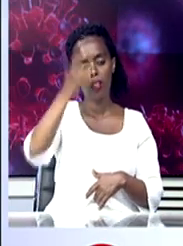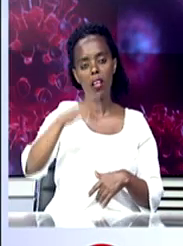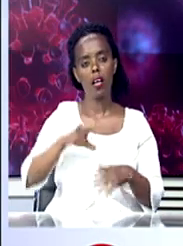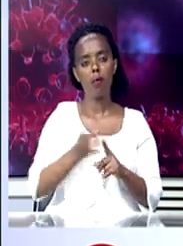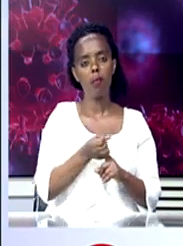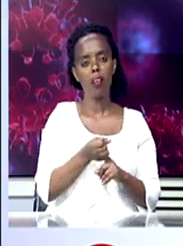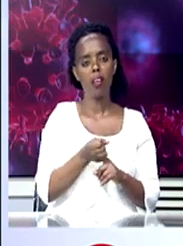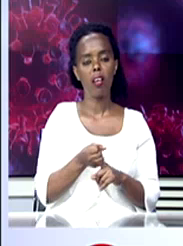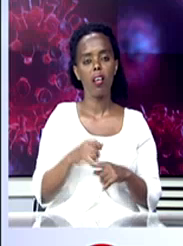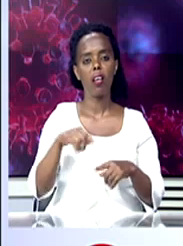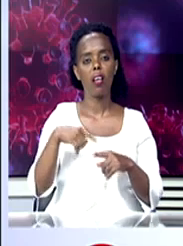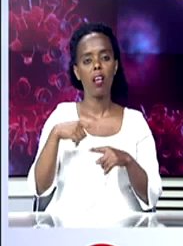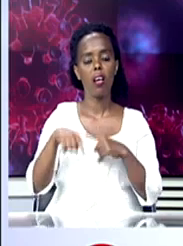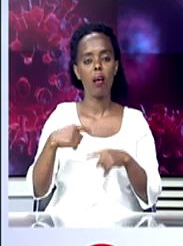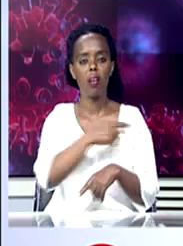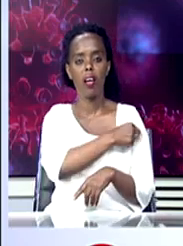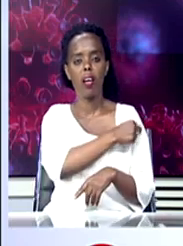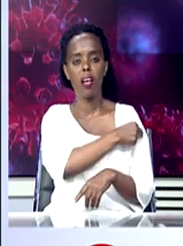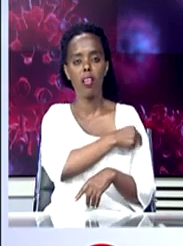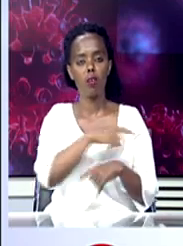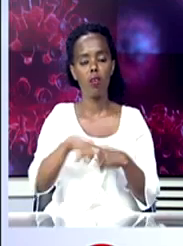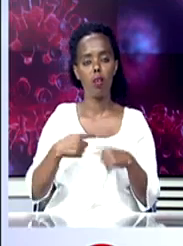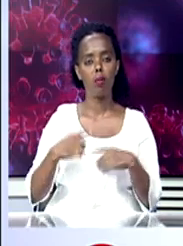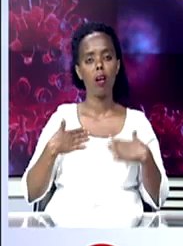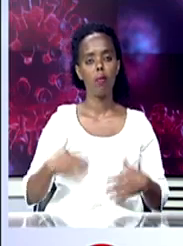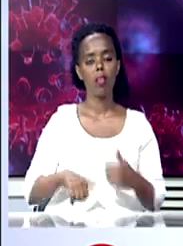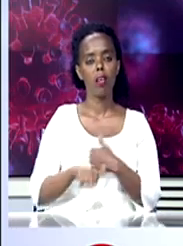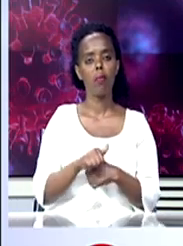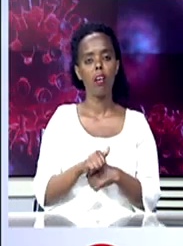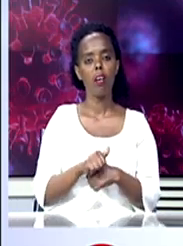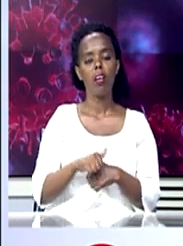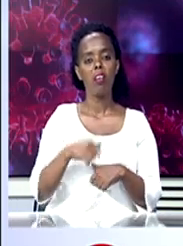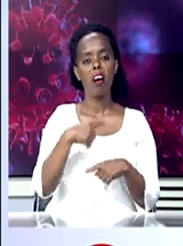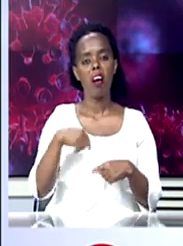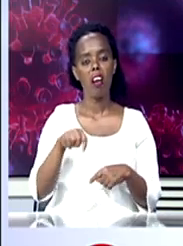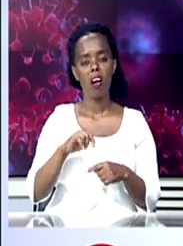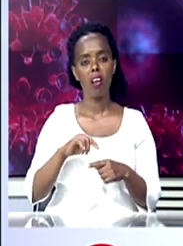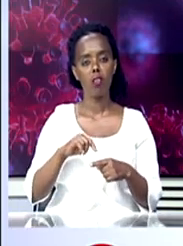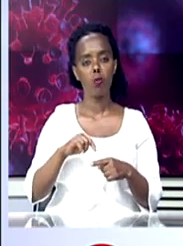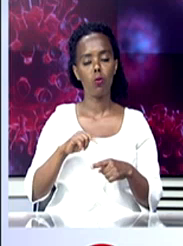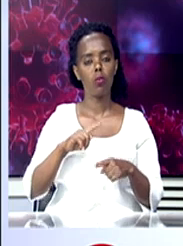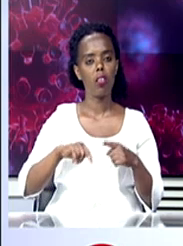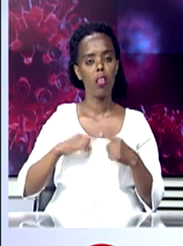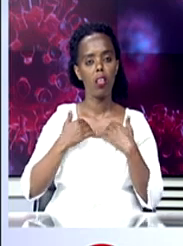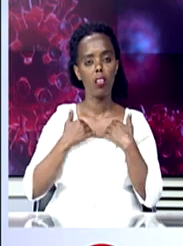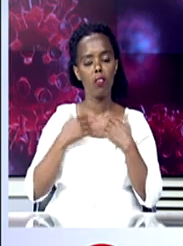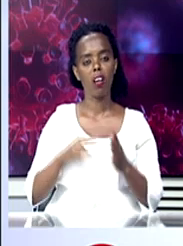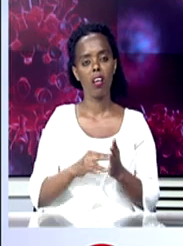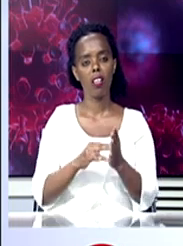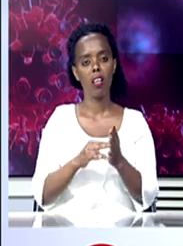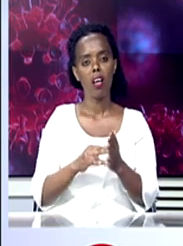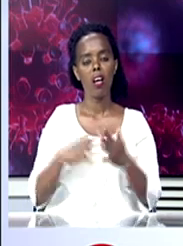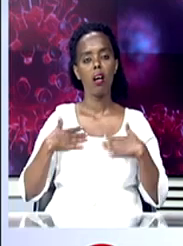qabamee gara mana yaalaa yoo deemu qaama midhamaa yaala argachuu hin dandeenyetu jira. Fakkeenyaaf